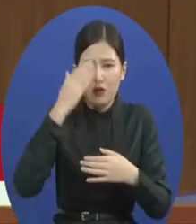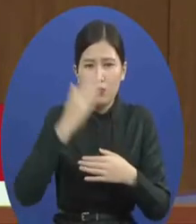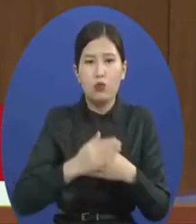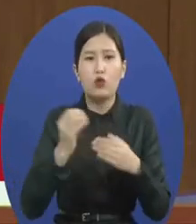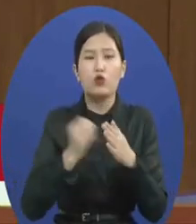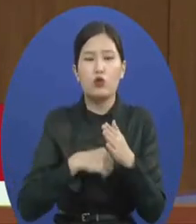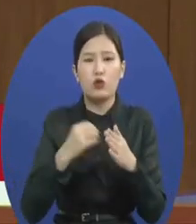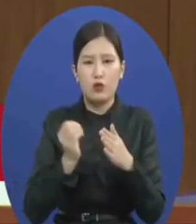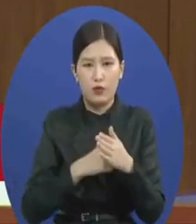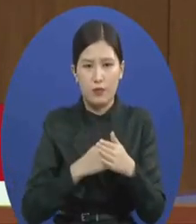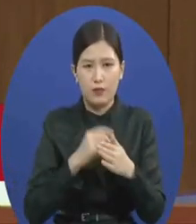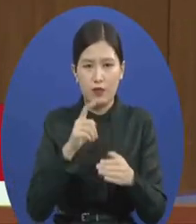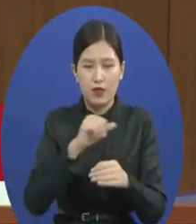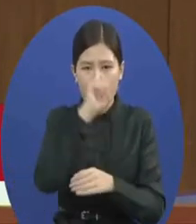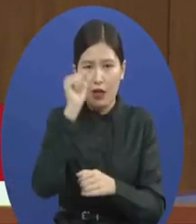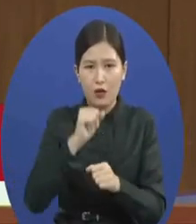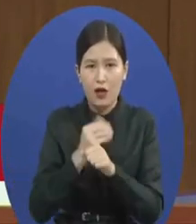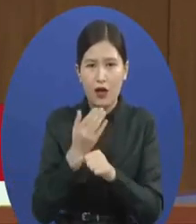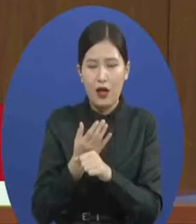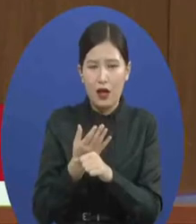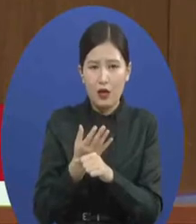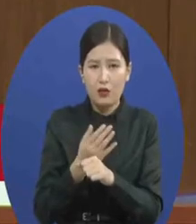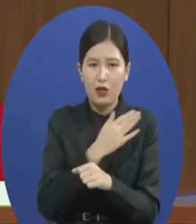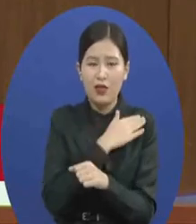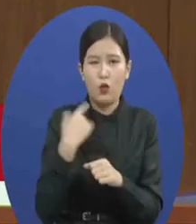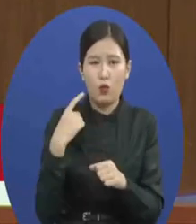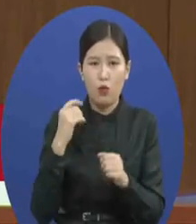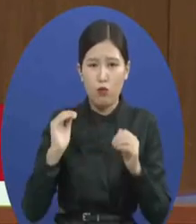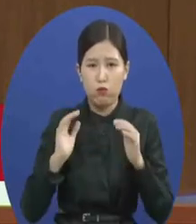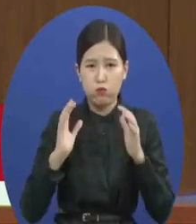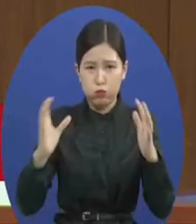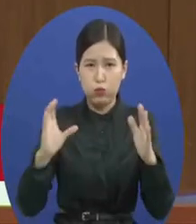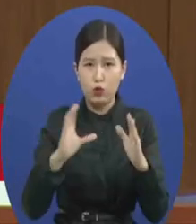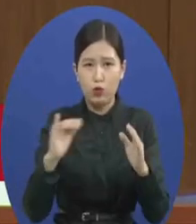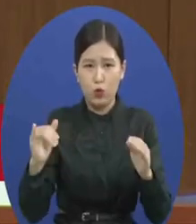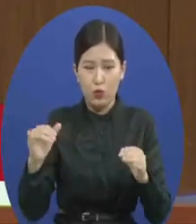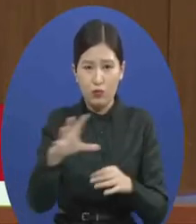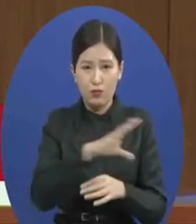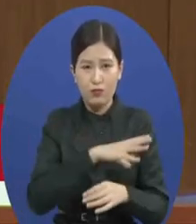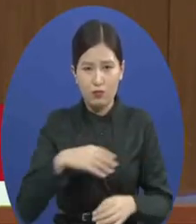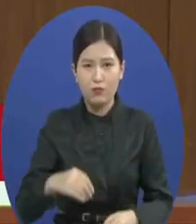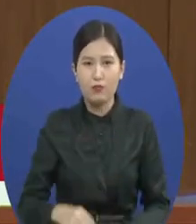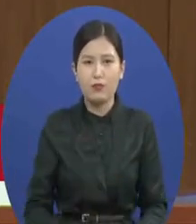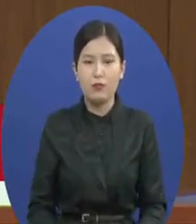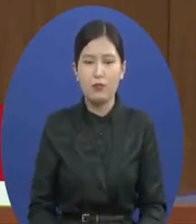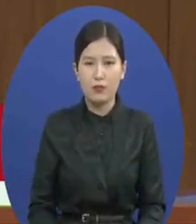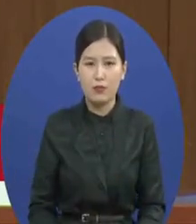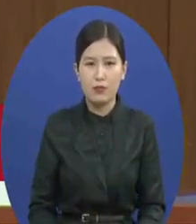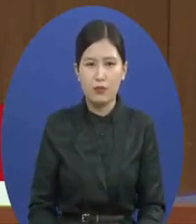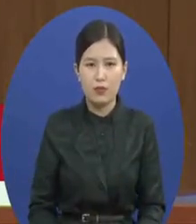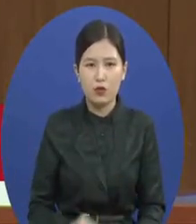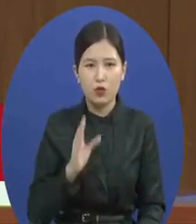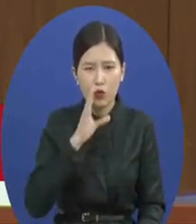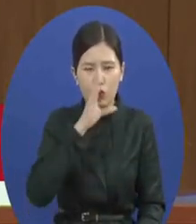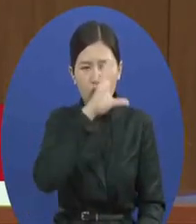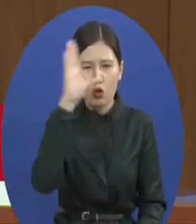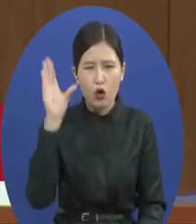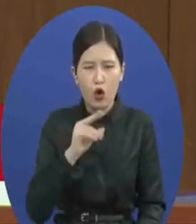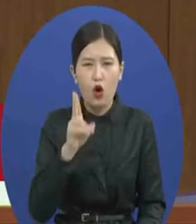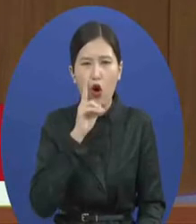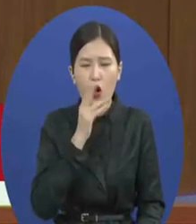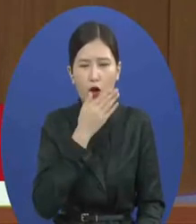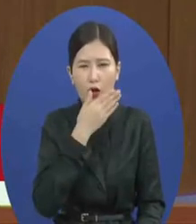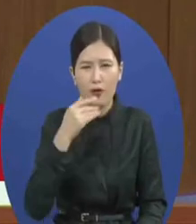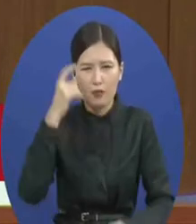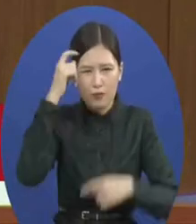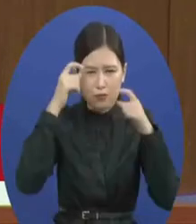одоо энэ асуудлыг хариуцсан дарга нар бүгдээ сууцгаж байна. Давхан. Өдөр шөнөгүй нойр хоолгүй зүтгэж ажиллаж байгааг